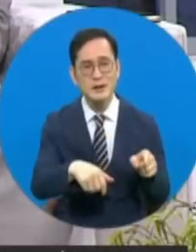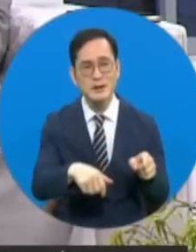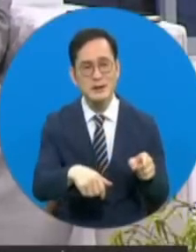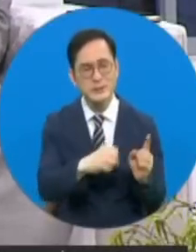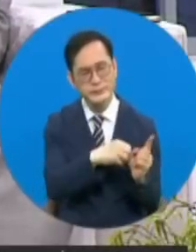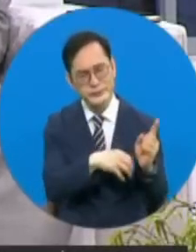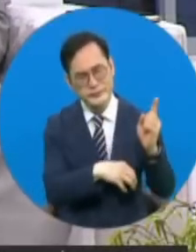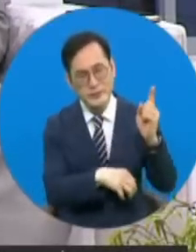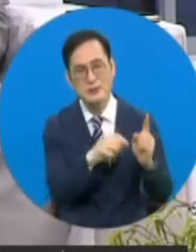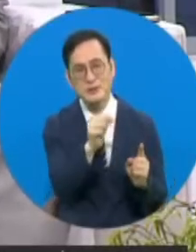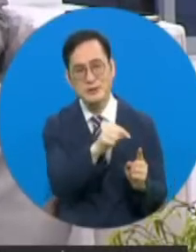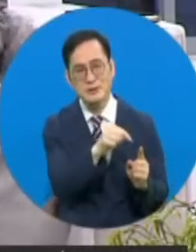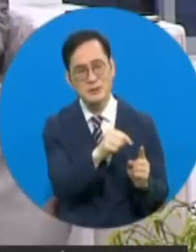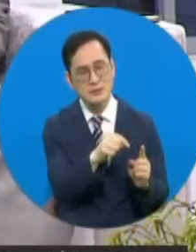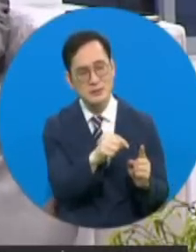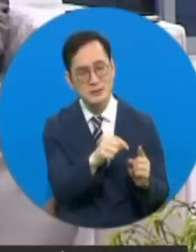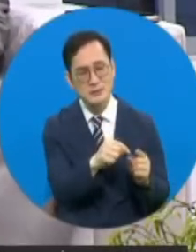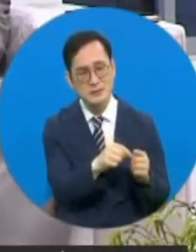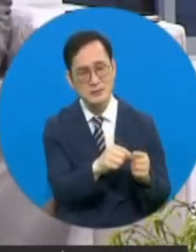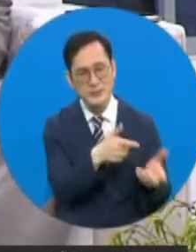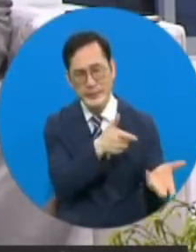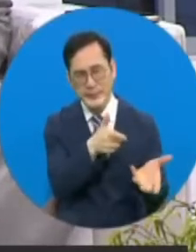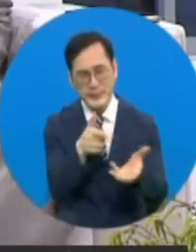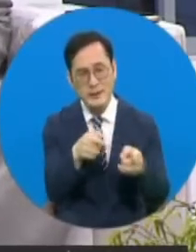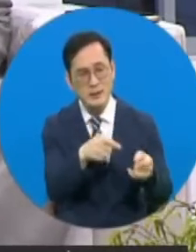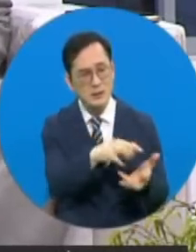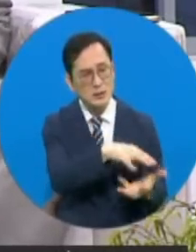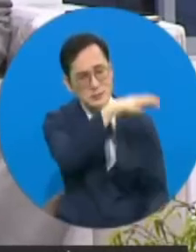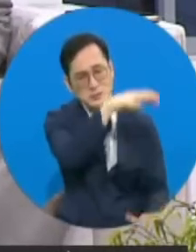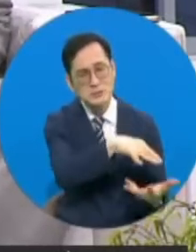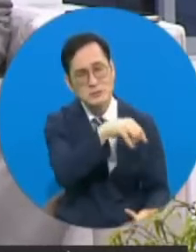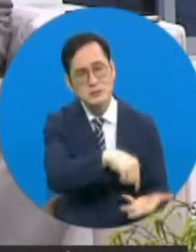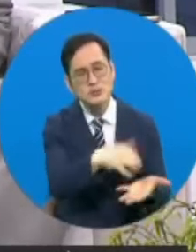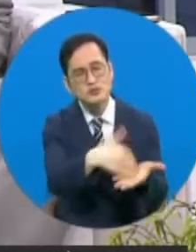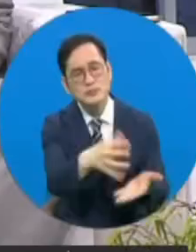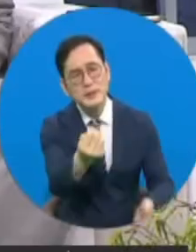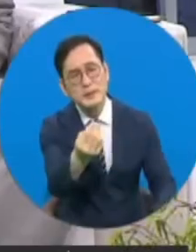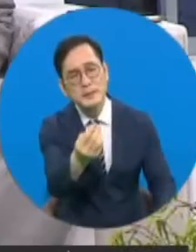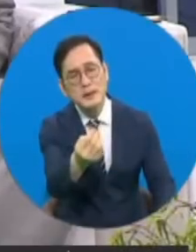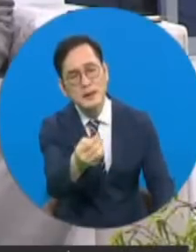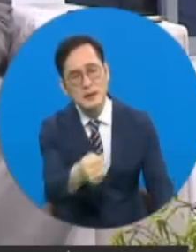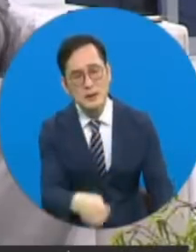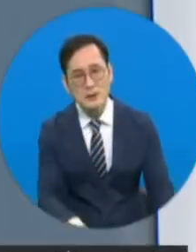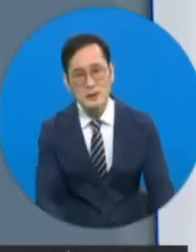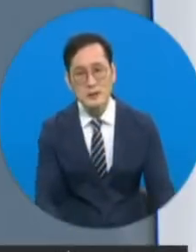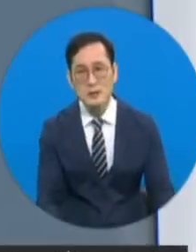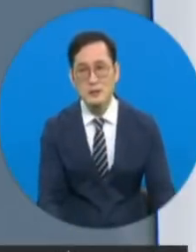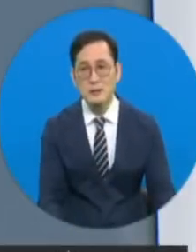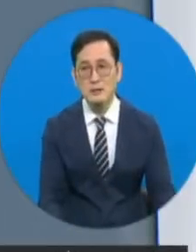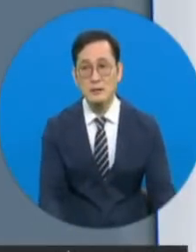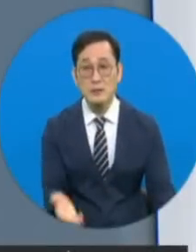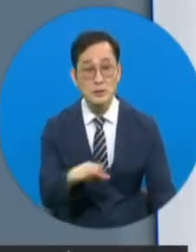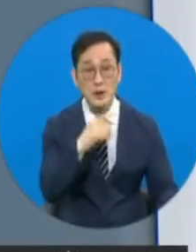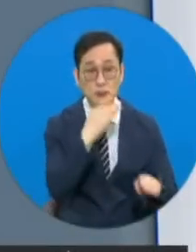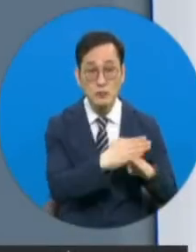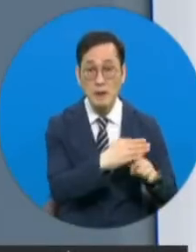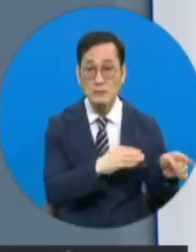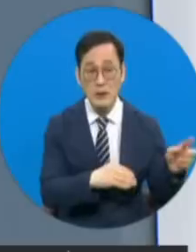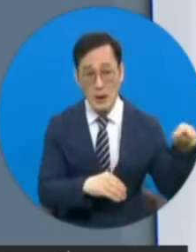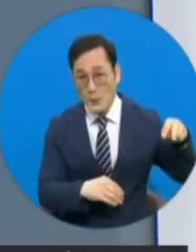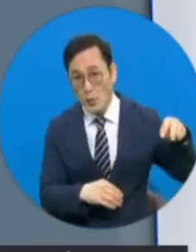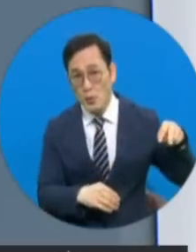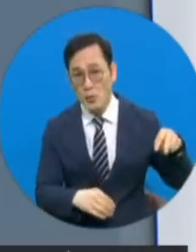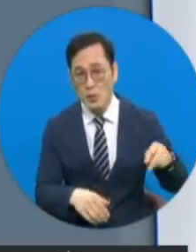차관이 막 그냥 다 얘기해도 되는 사람 아닙니까 우리 북한이 다 보고 있잖아요 대한민국의 탄핵